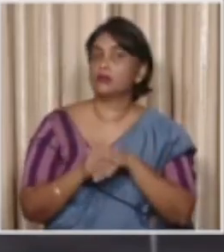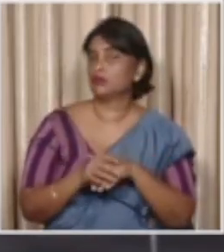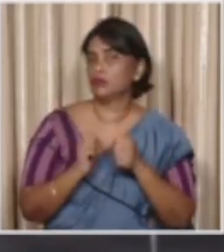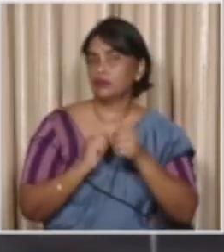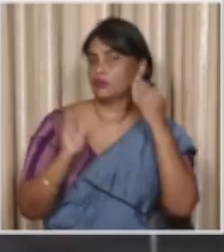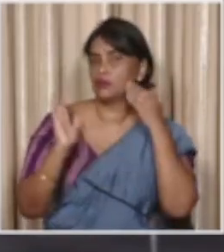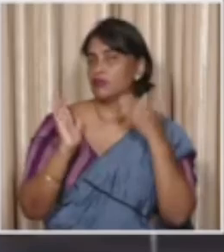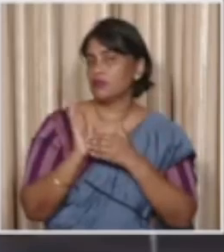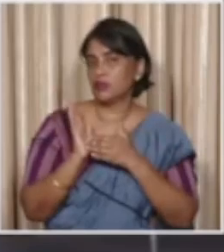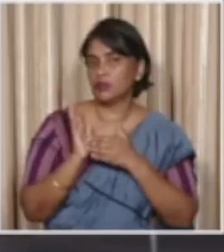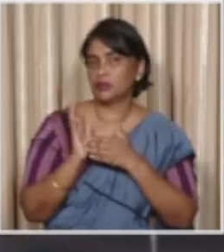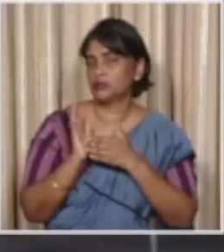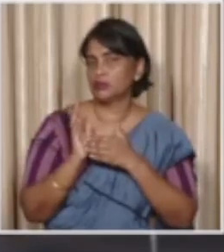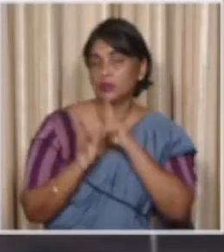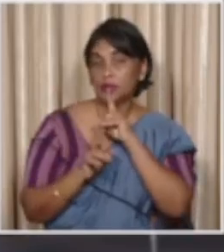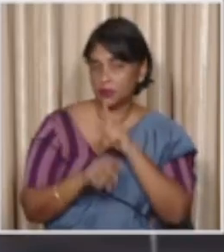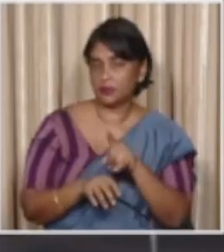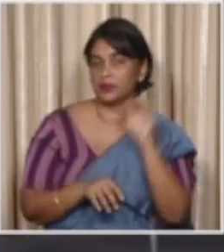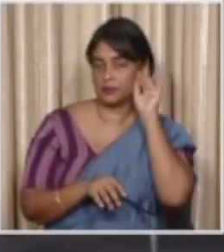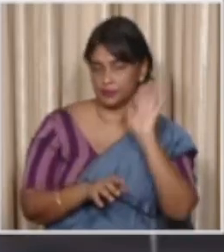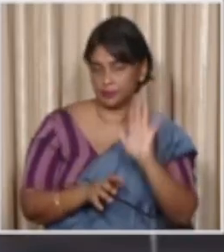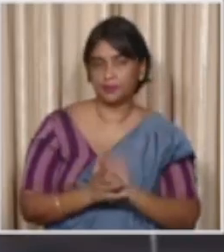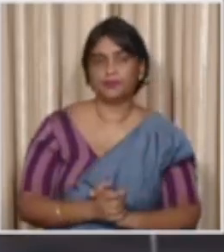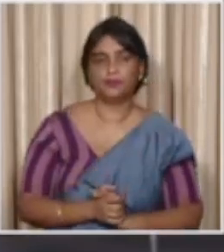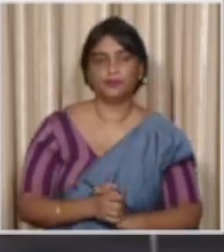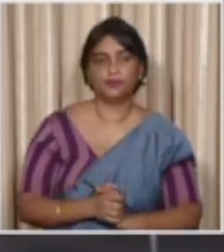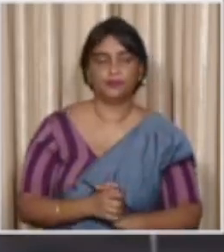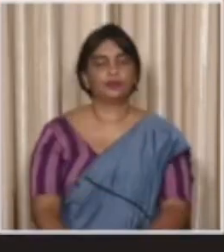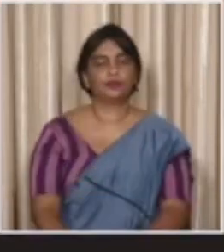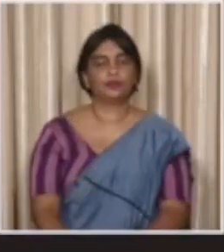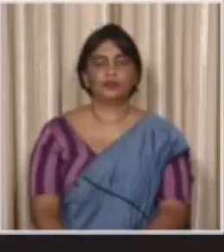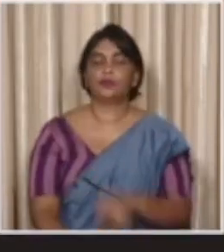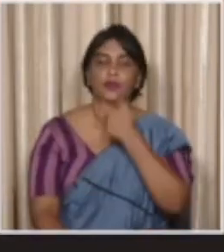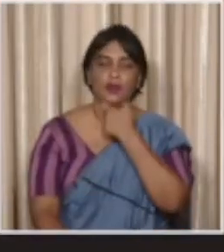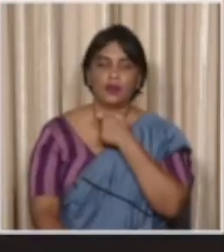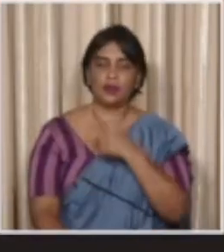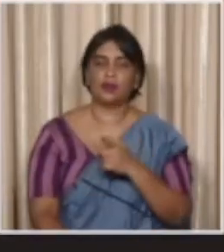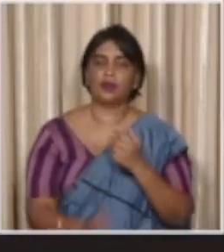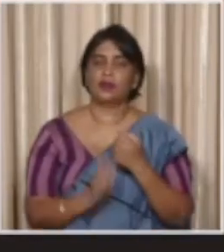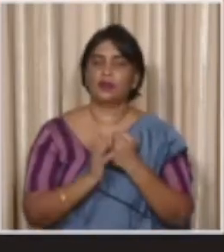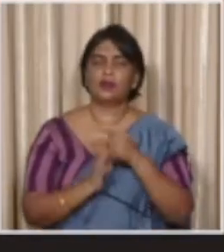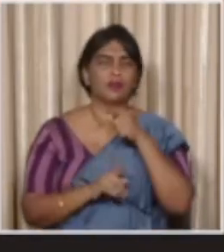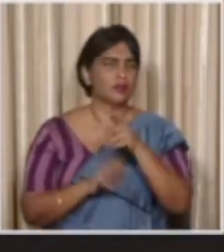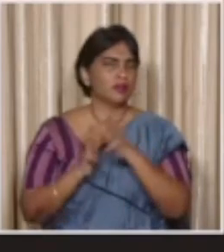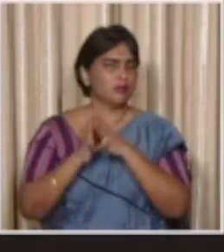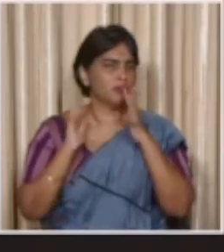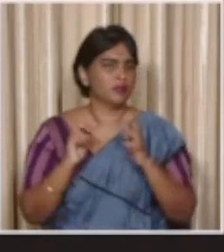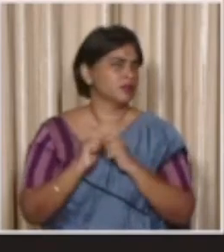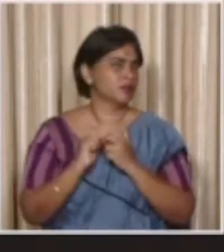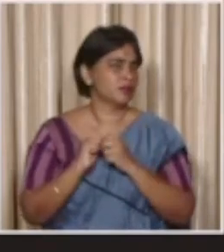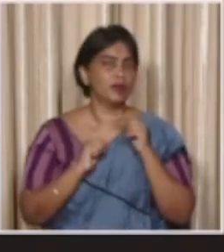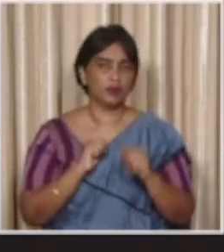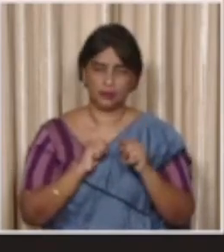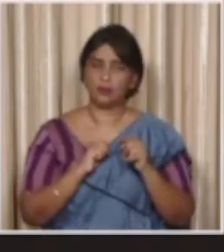මේ සභාවට අනාවරණය කරන්න කියන එක දැන ගැනීමට කැමතියි. හොඳයි, ඔබෙන් සිතේ. ඌ සභානායකතුමනි, එතන තියෙන බරපතල කාරණේ